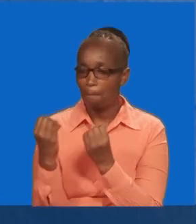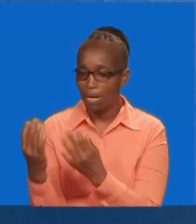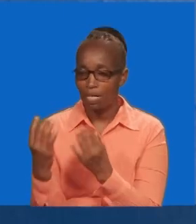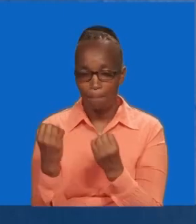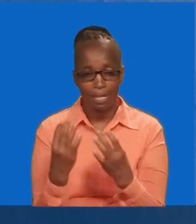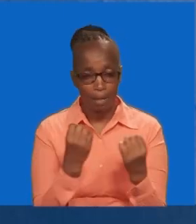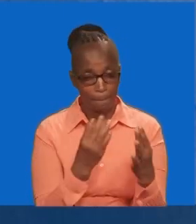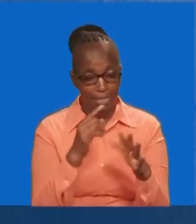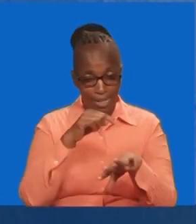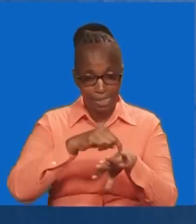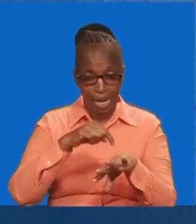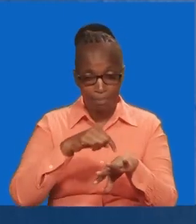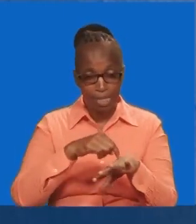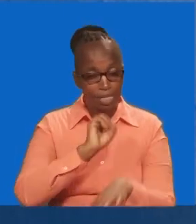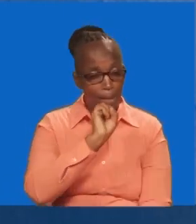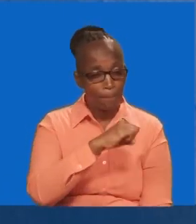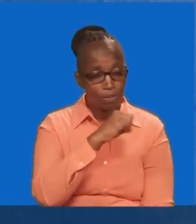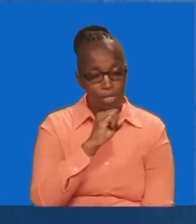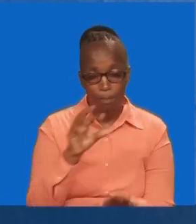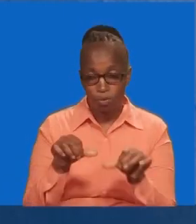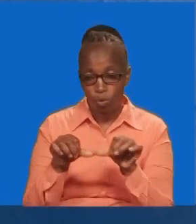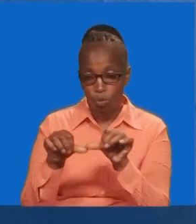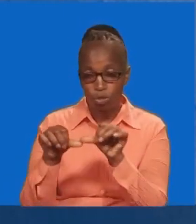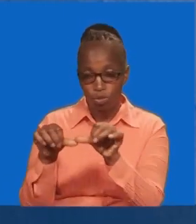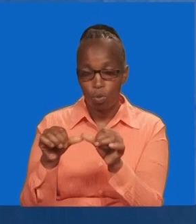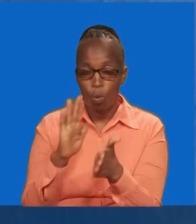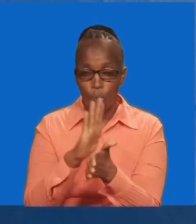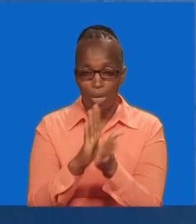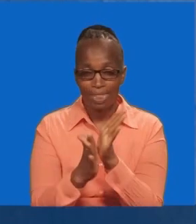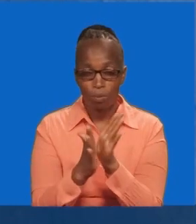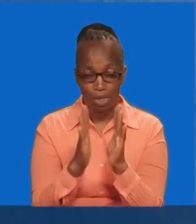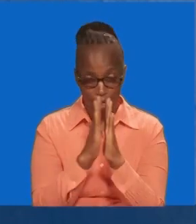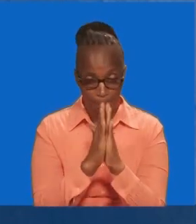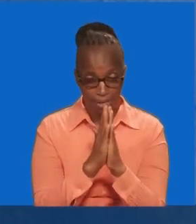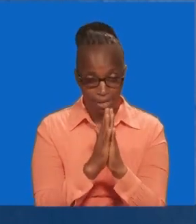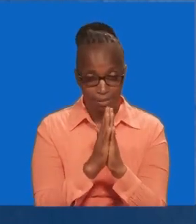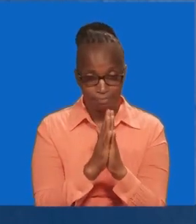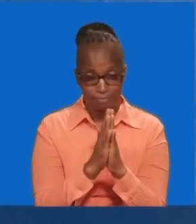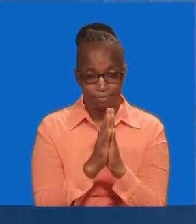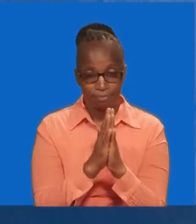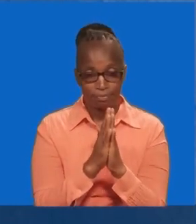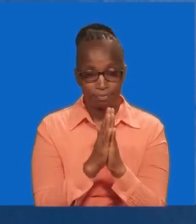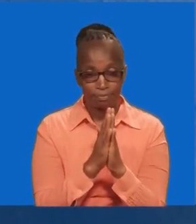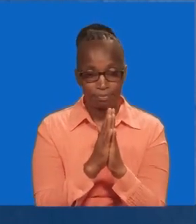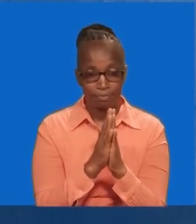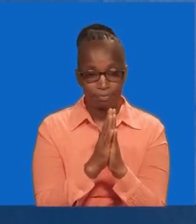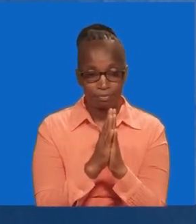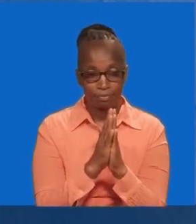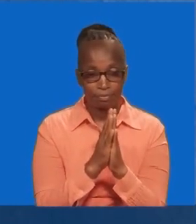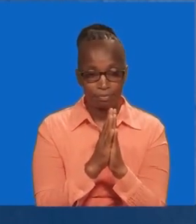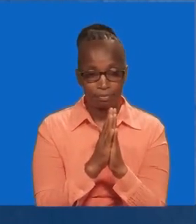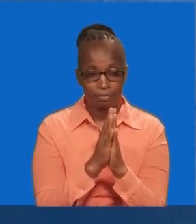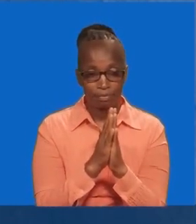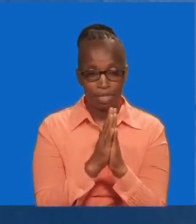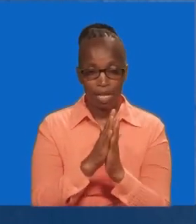Mara nyingi sana ni kwamba hatuwezi tukaendelea bila maombi. Na nasema